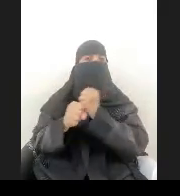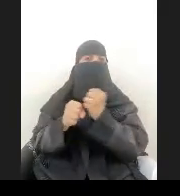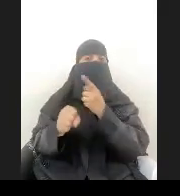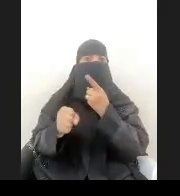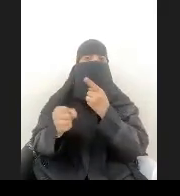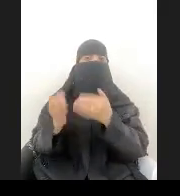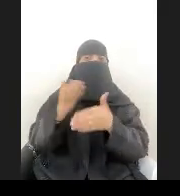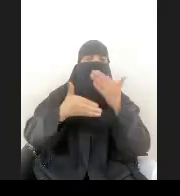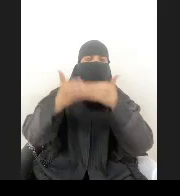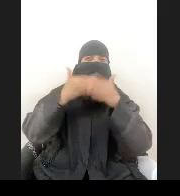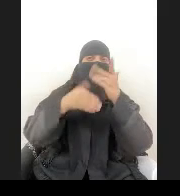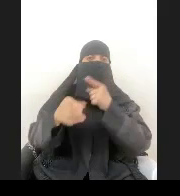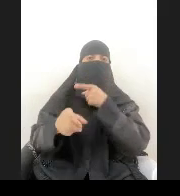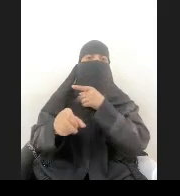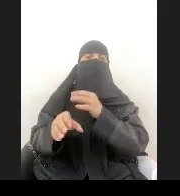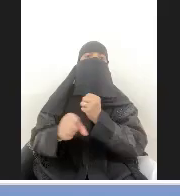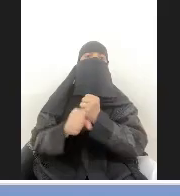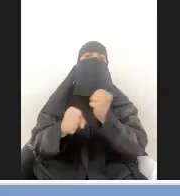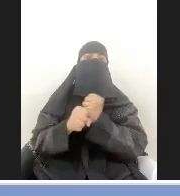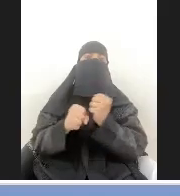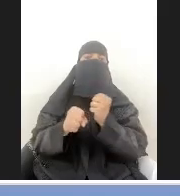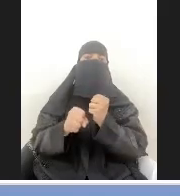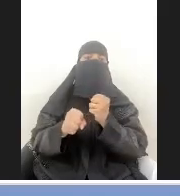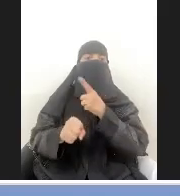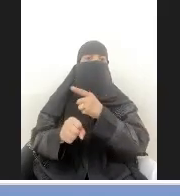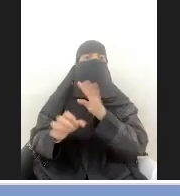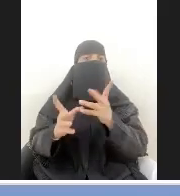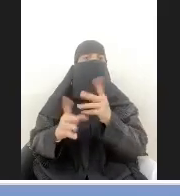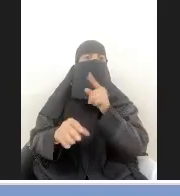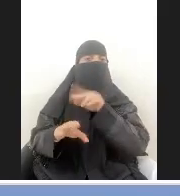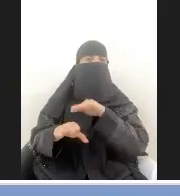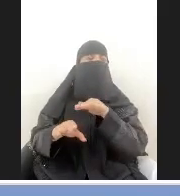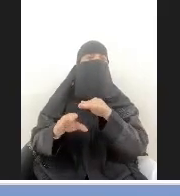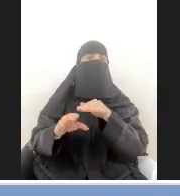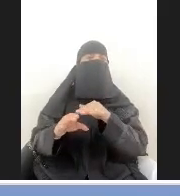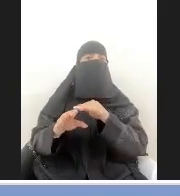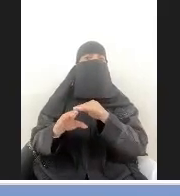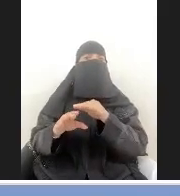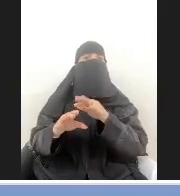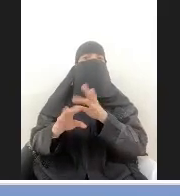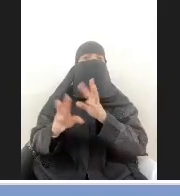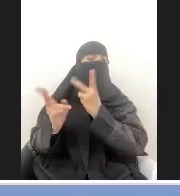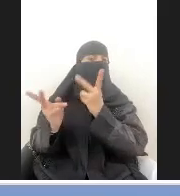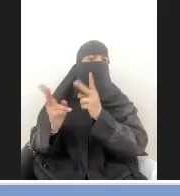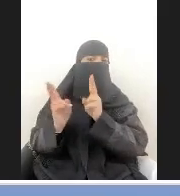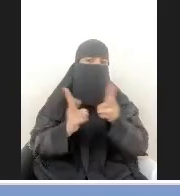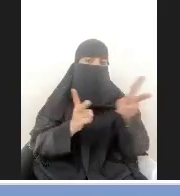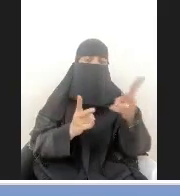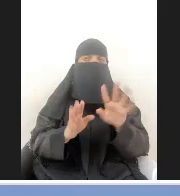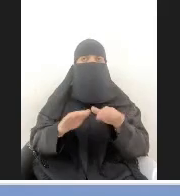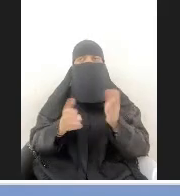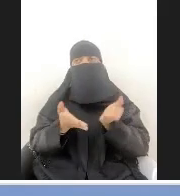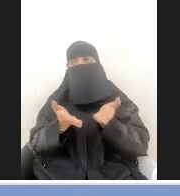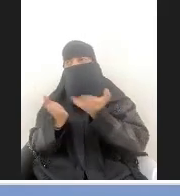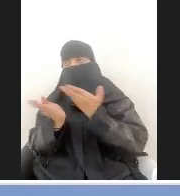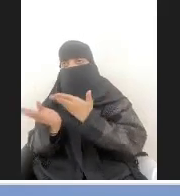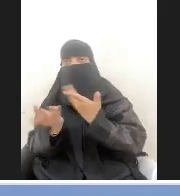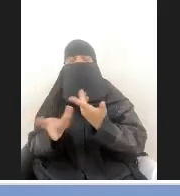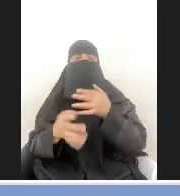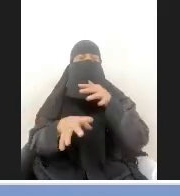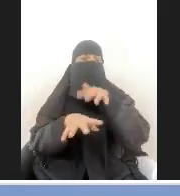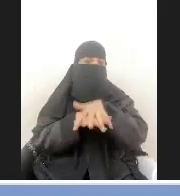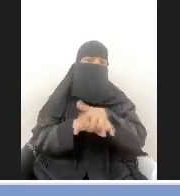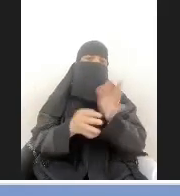نفسها. وهذا ممكن يصير في كل أنواع، إذا كان حضوري أو مدمج أو عن بعد، وإحنا شايفين قد